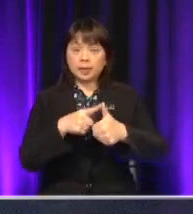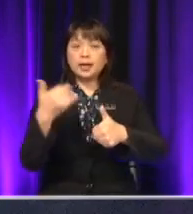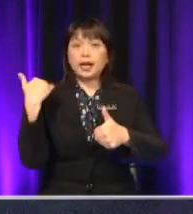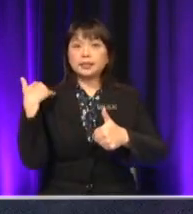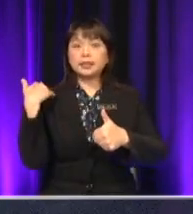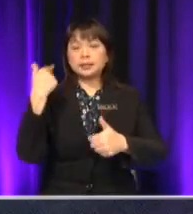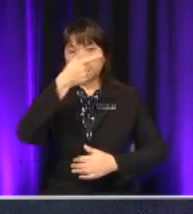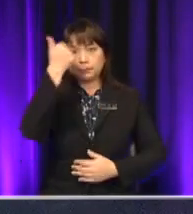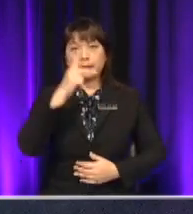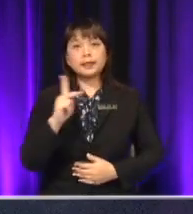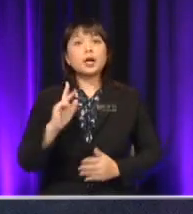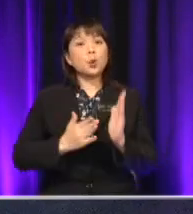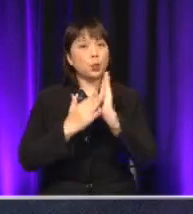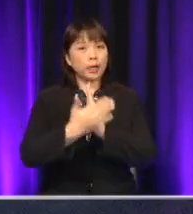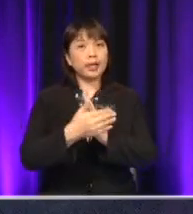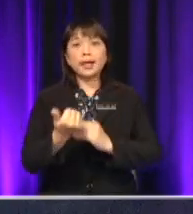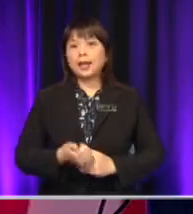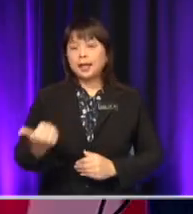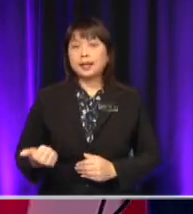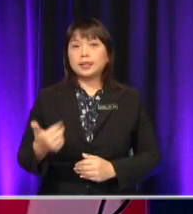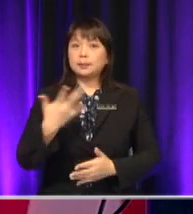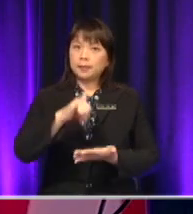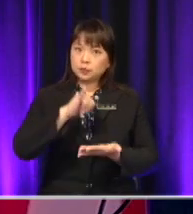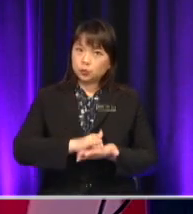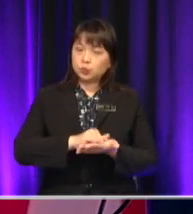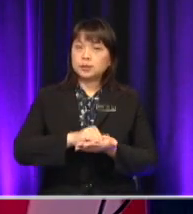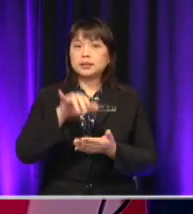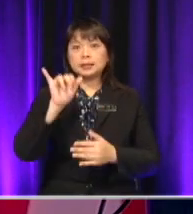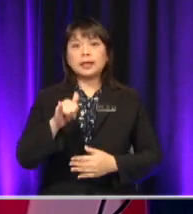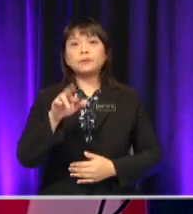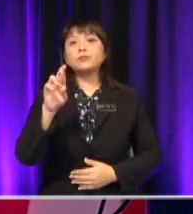alat itu. Okey, ralat rawak pula adalah disebabkan oleh